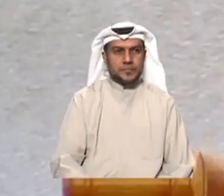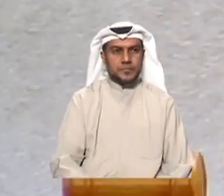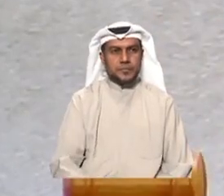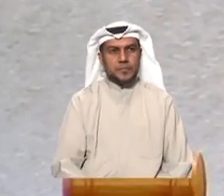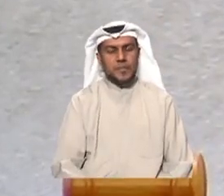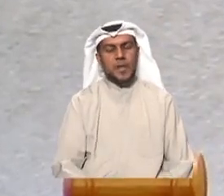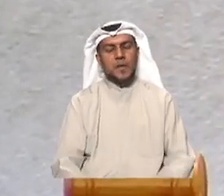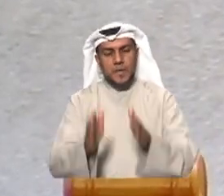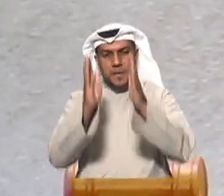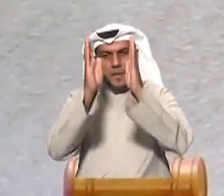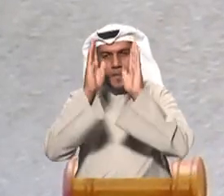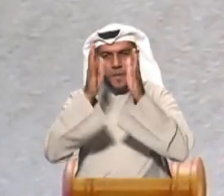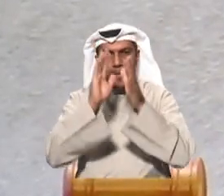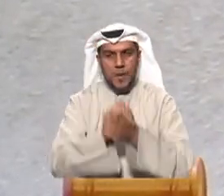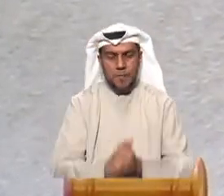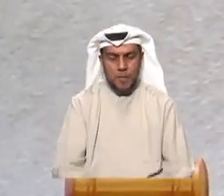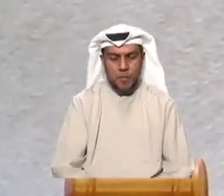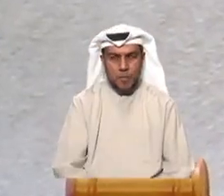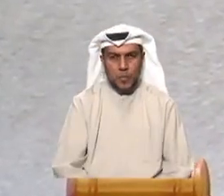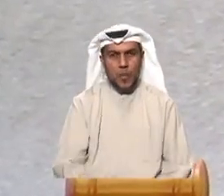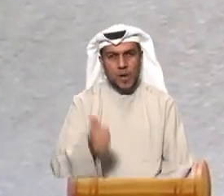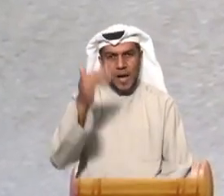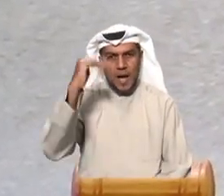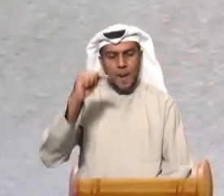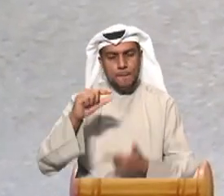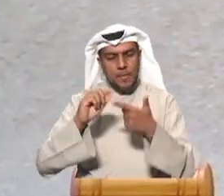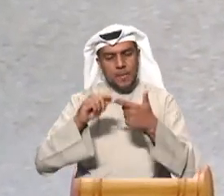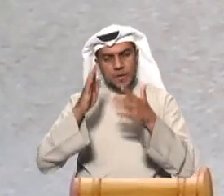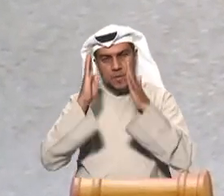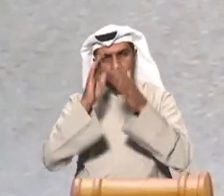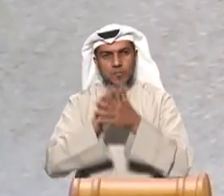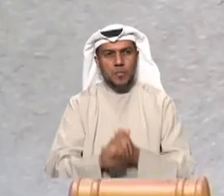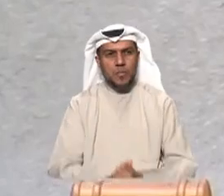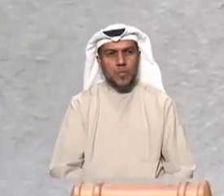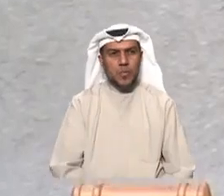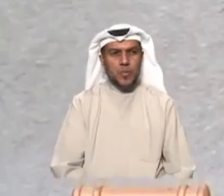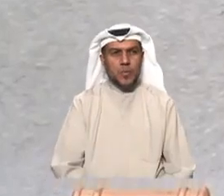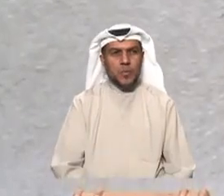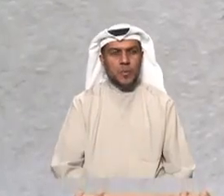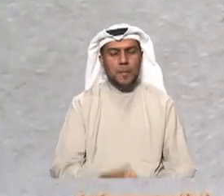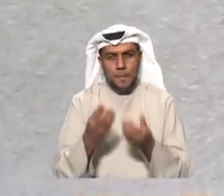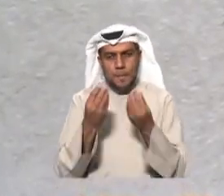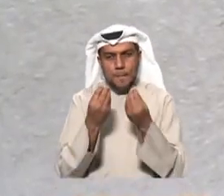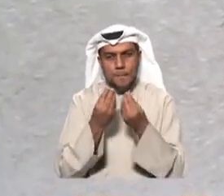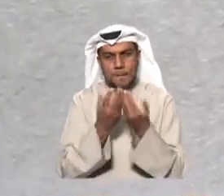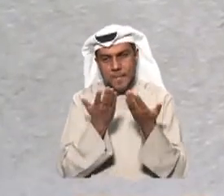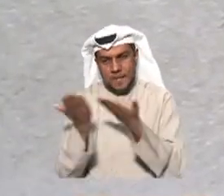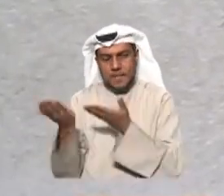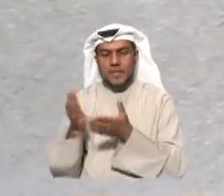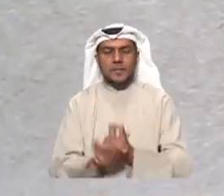ألف مبروك للأخ أحمد، ولتفضل على يميني في المنصة. تفضل أخ أحمد شحومي.